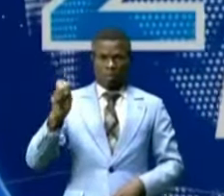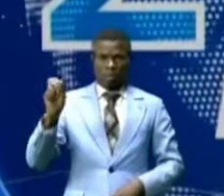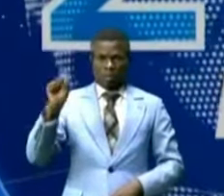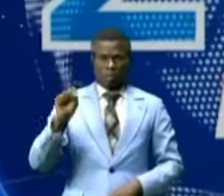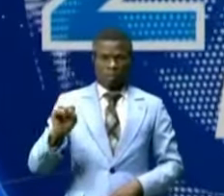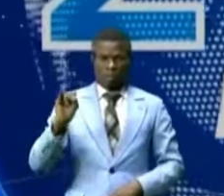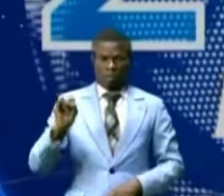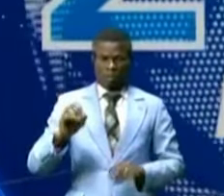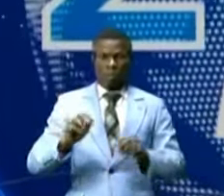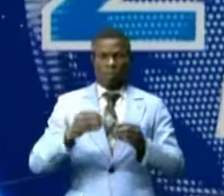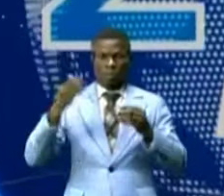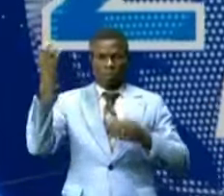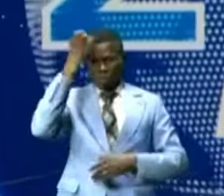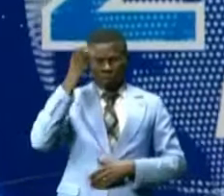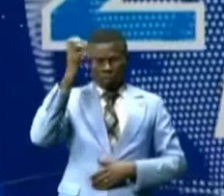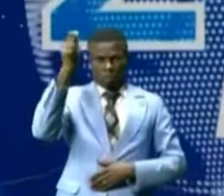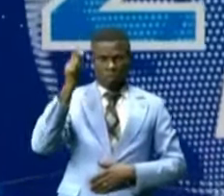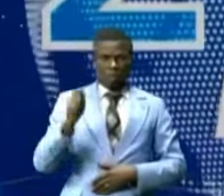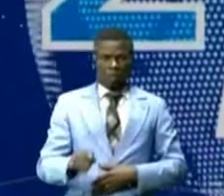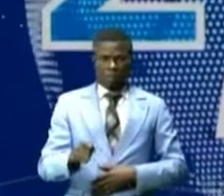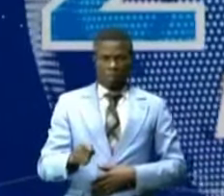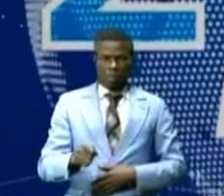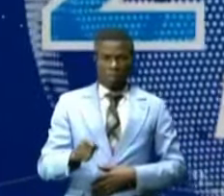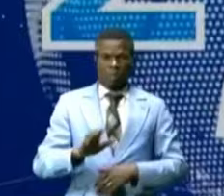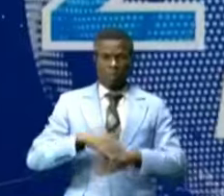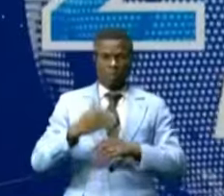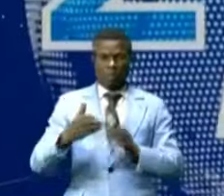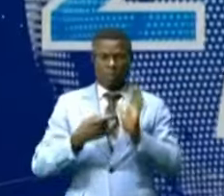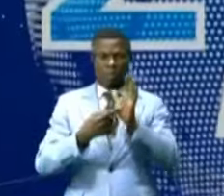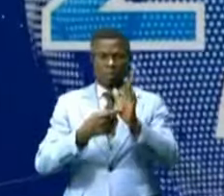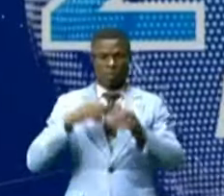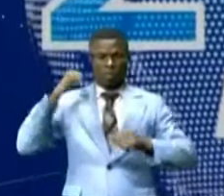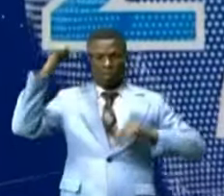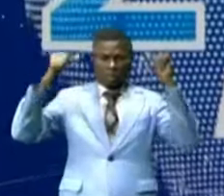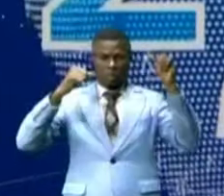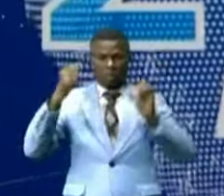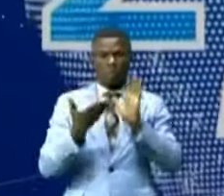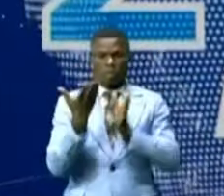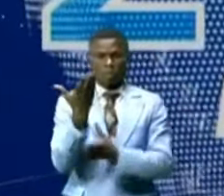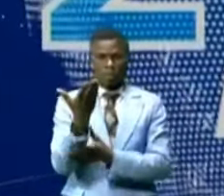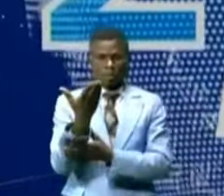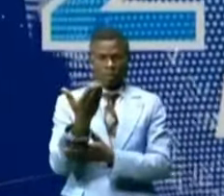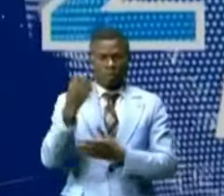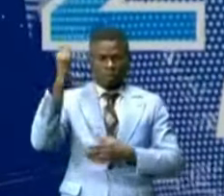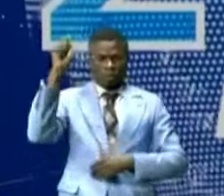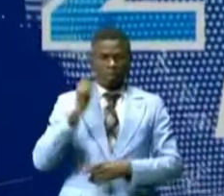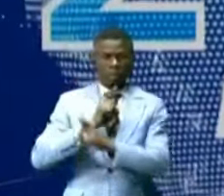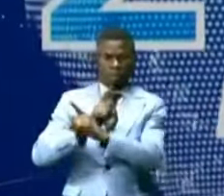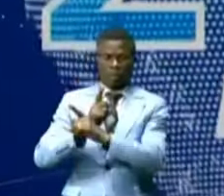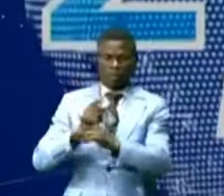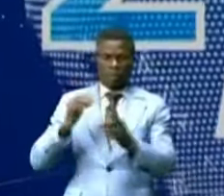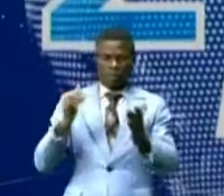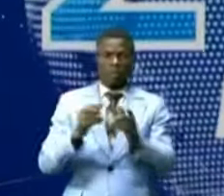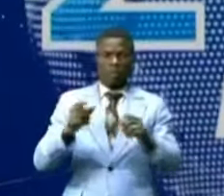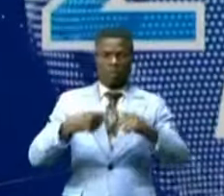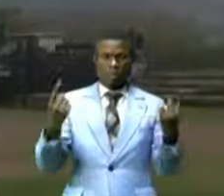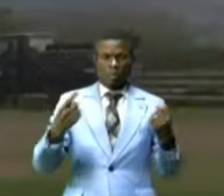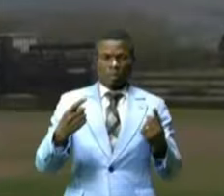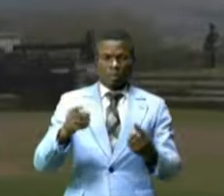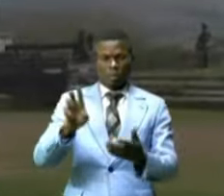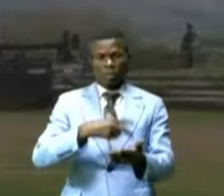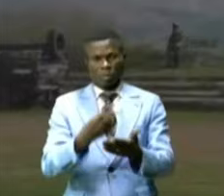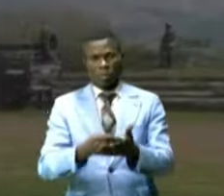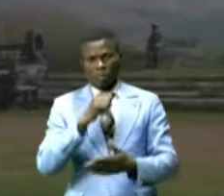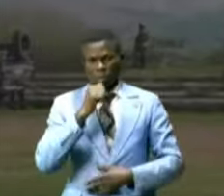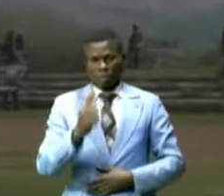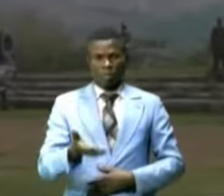Moura. Le général Christian Chiwewe, après les démonstrations, leur a demandé de résister face à l'ennemi. Est-ce